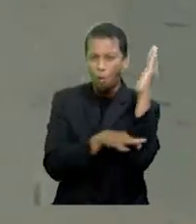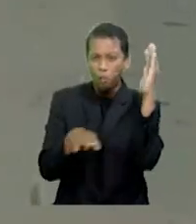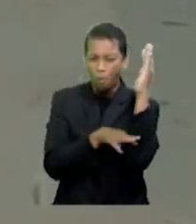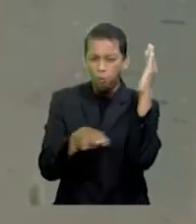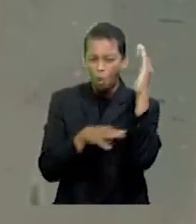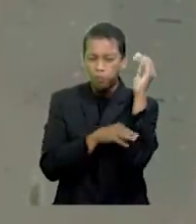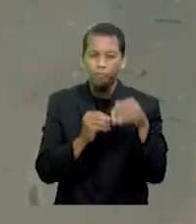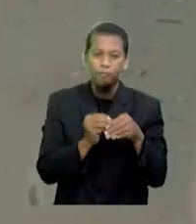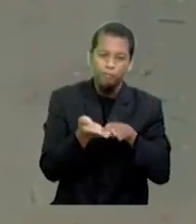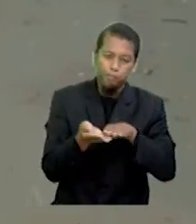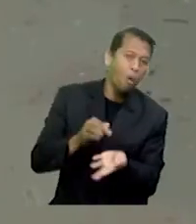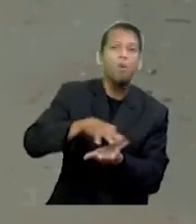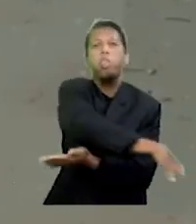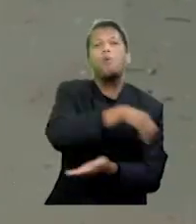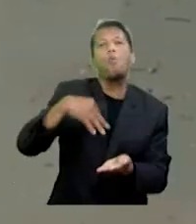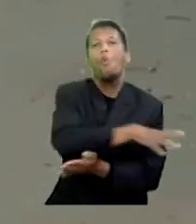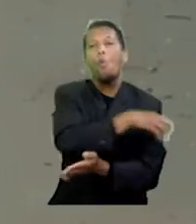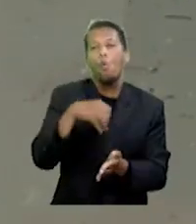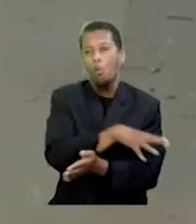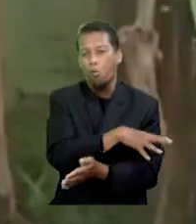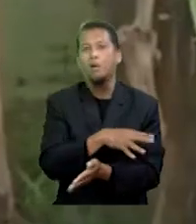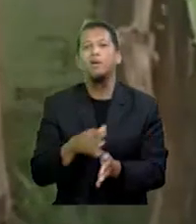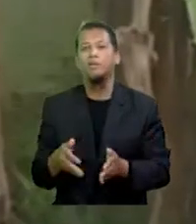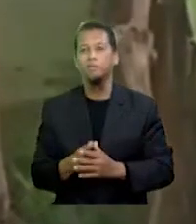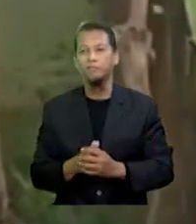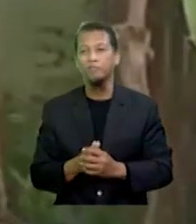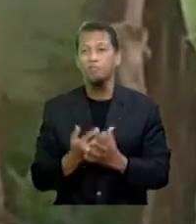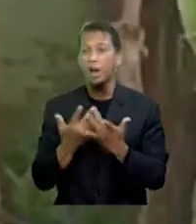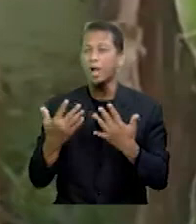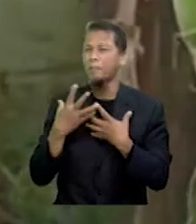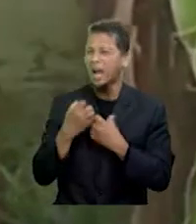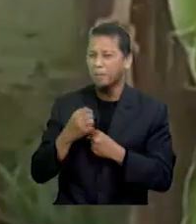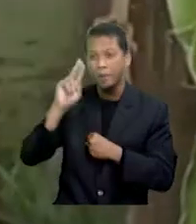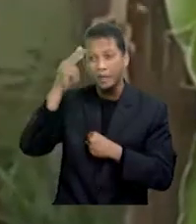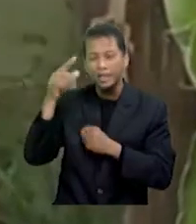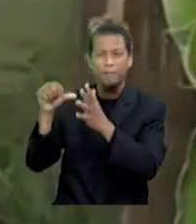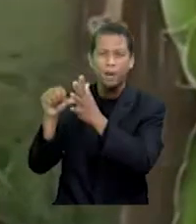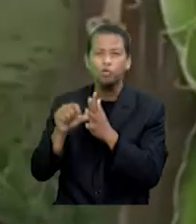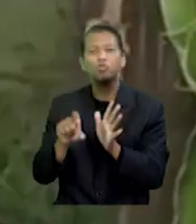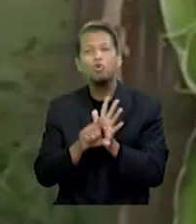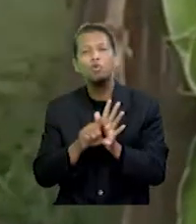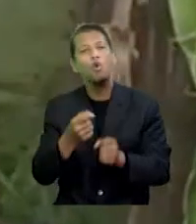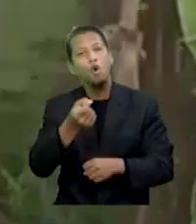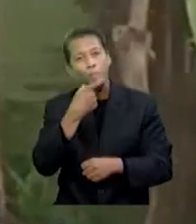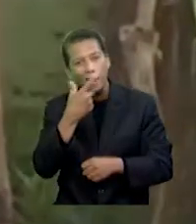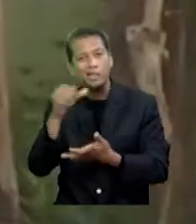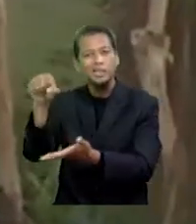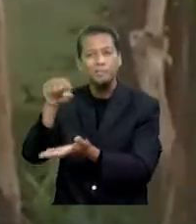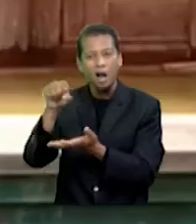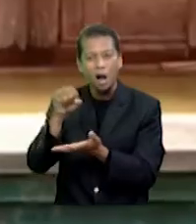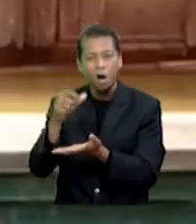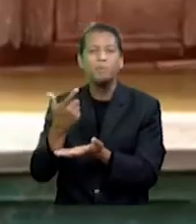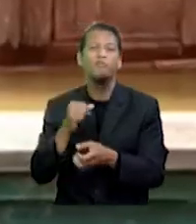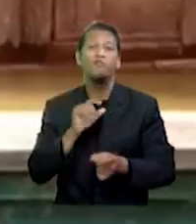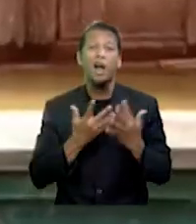air. Warga berharap pemerintah setempat memberikan bantuan berupa obat-obatan ataupun sembako karena banjir membuat warga kesulitan